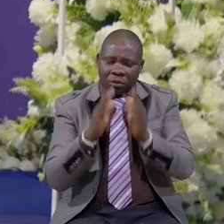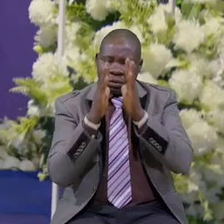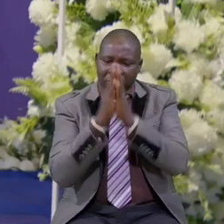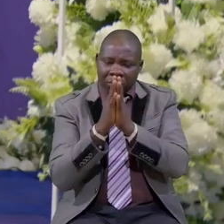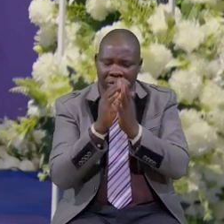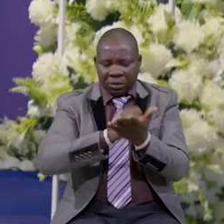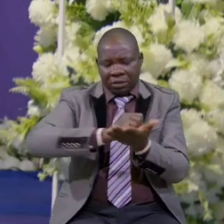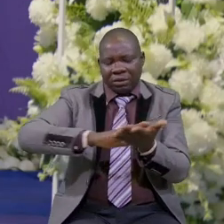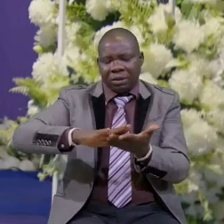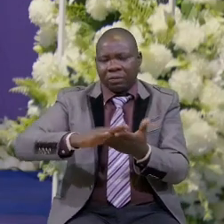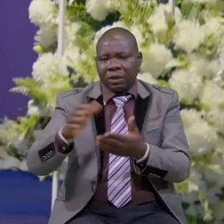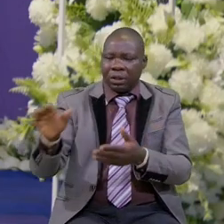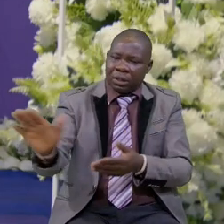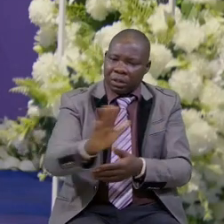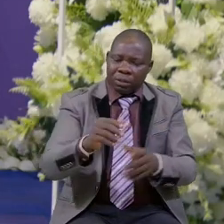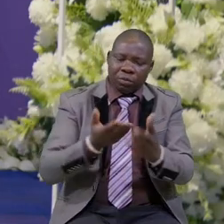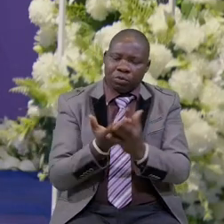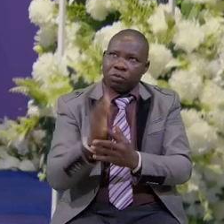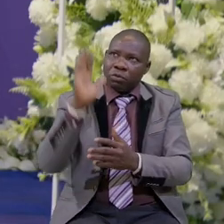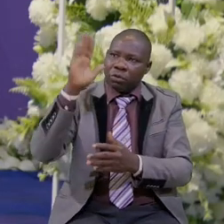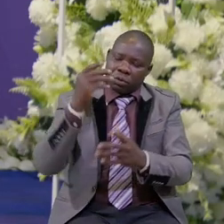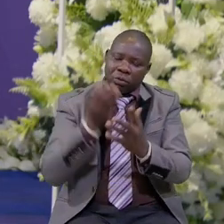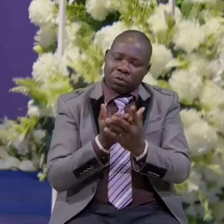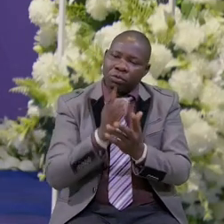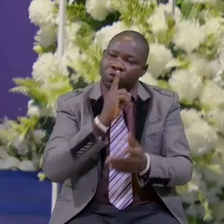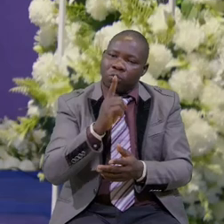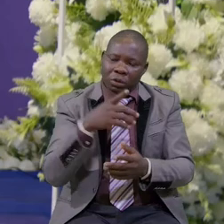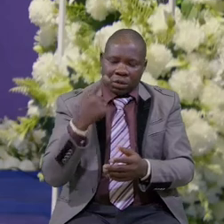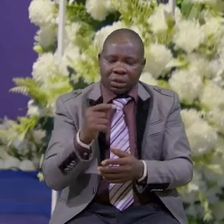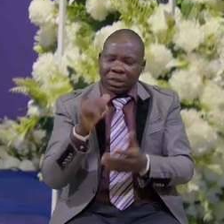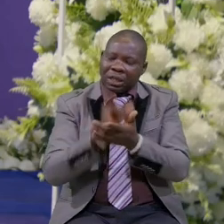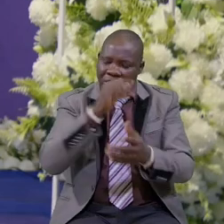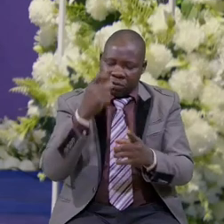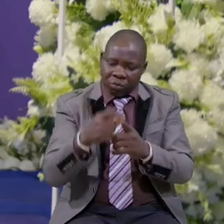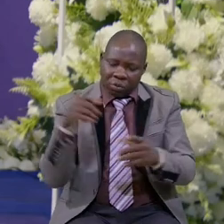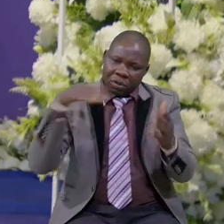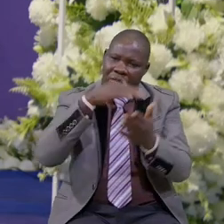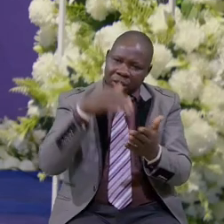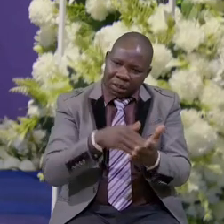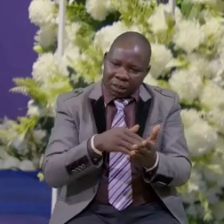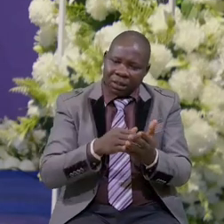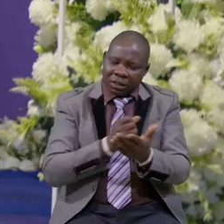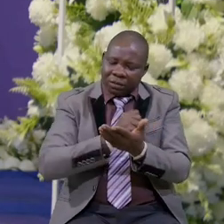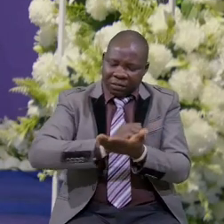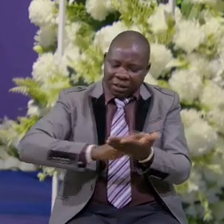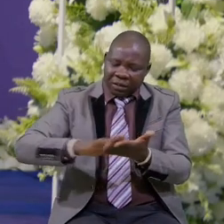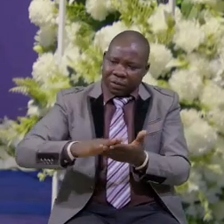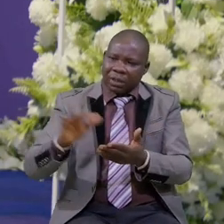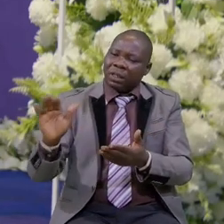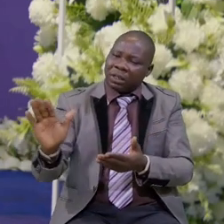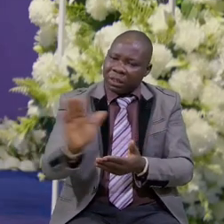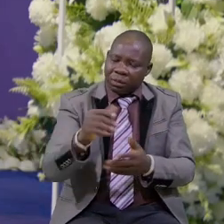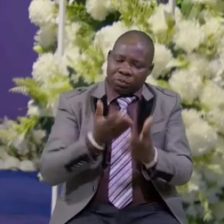prière. Sanctifie-les par ta parole. Ta parole. Sanctifie-les par ta vérité. Ta parole est la